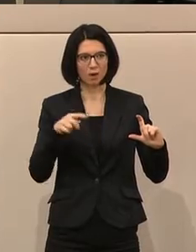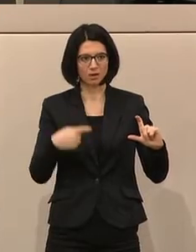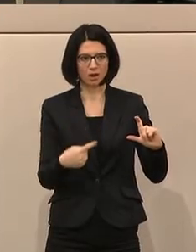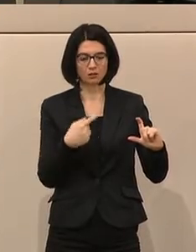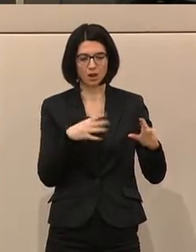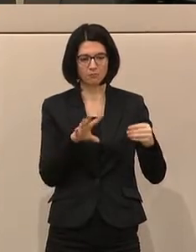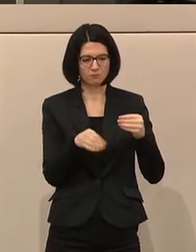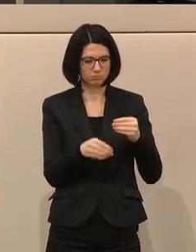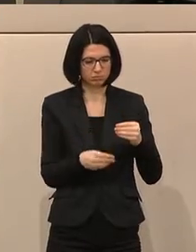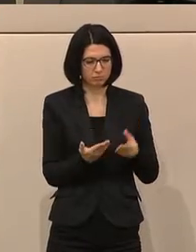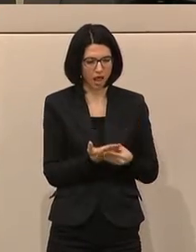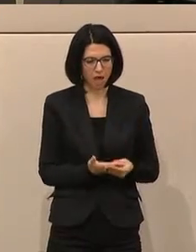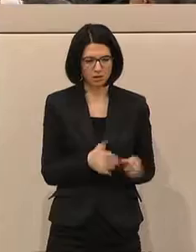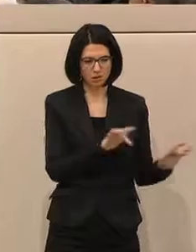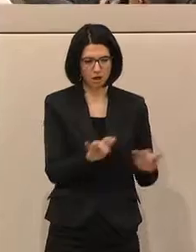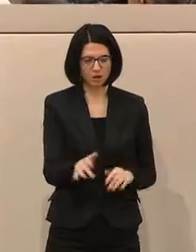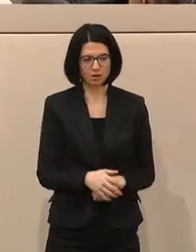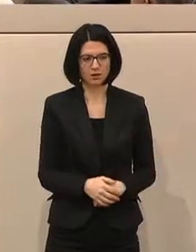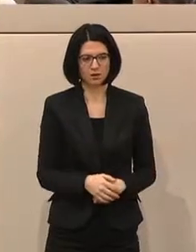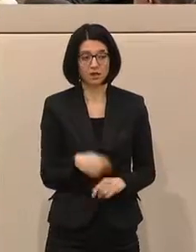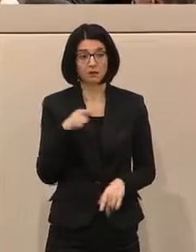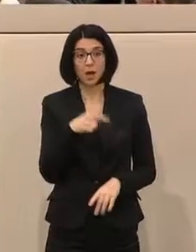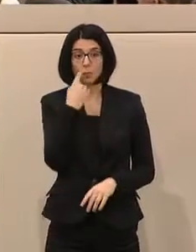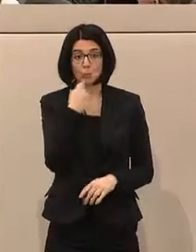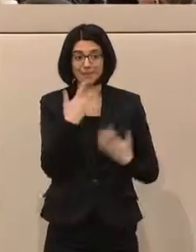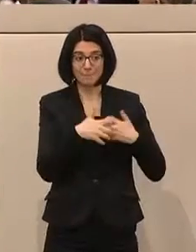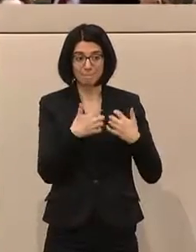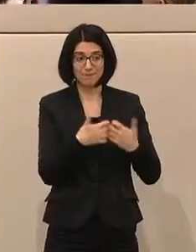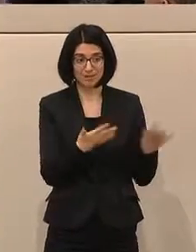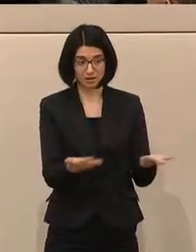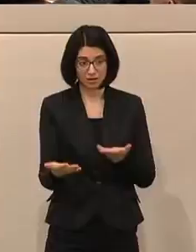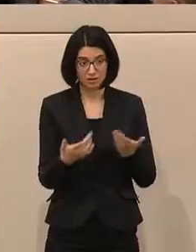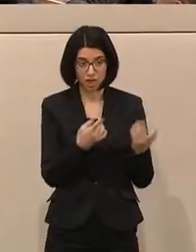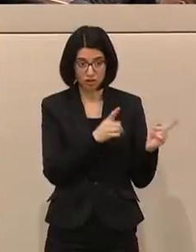einem Bericht des Sozialministeriums zusammengefasst.